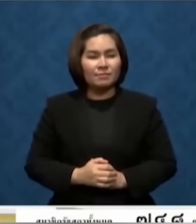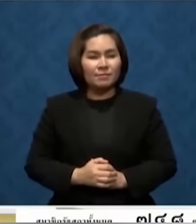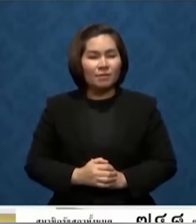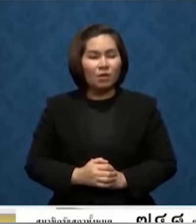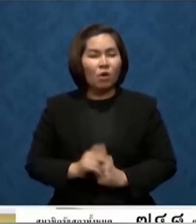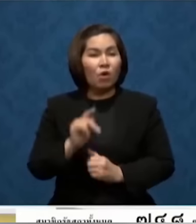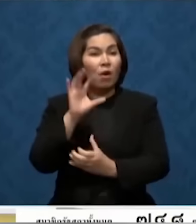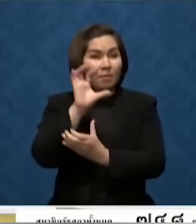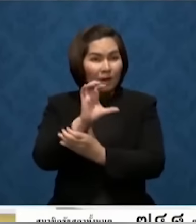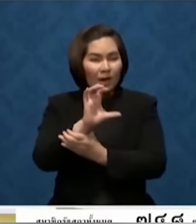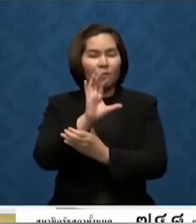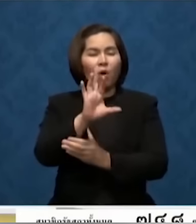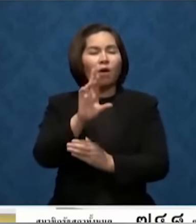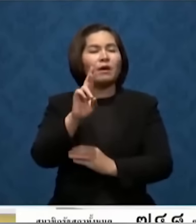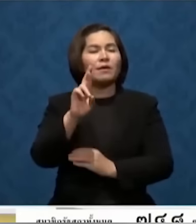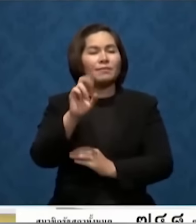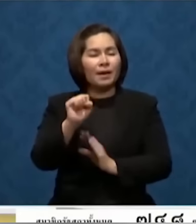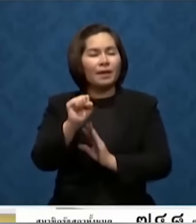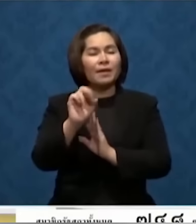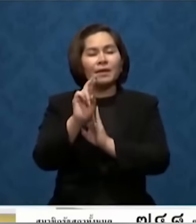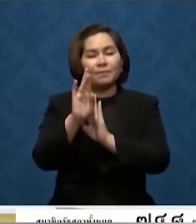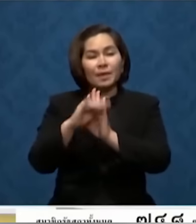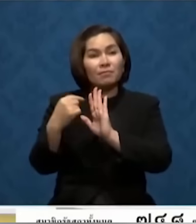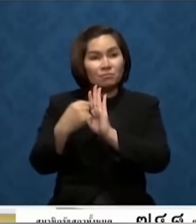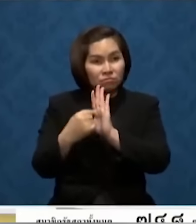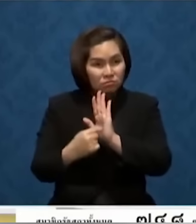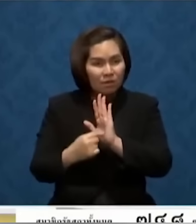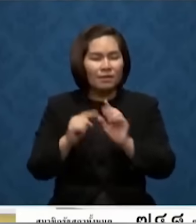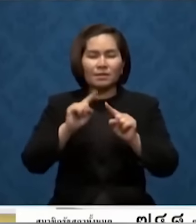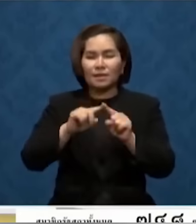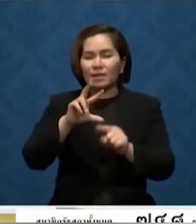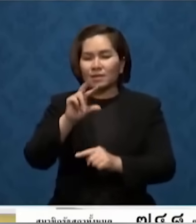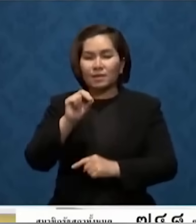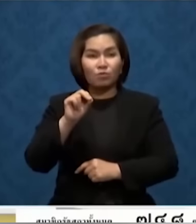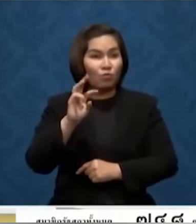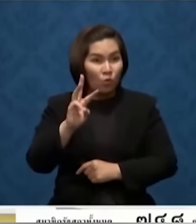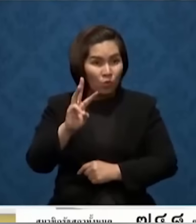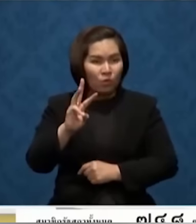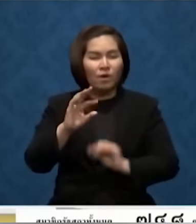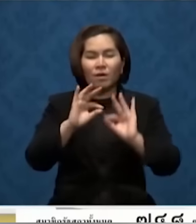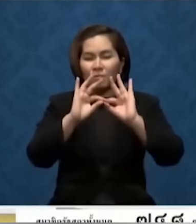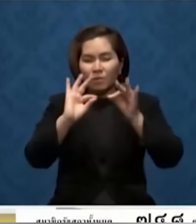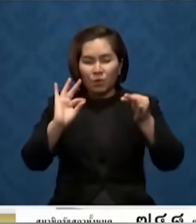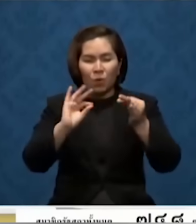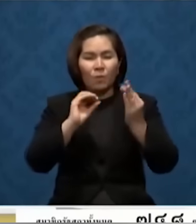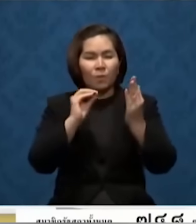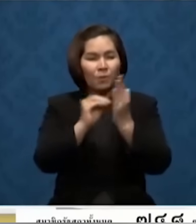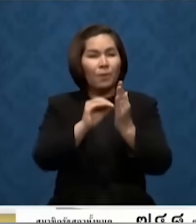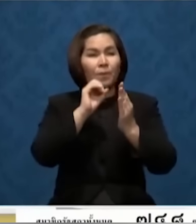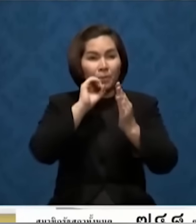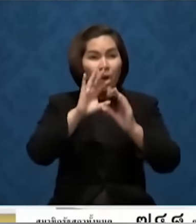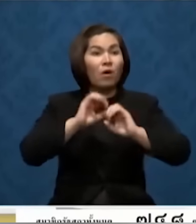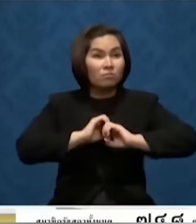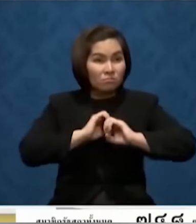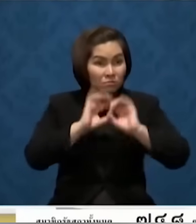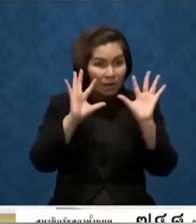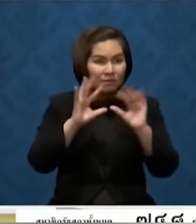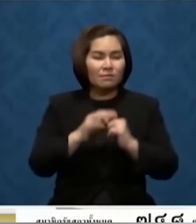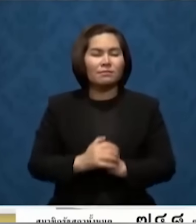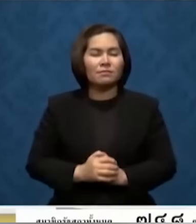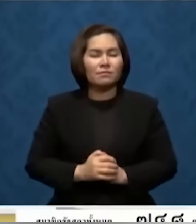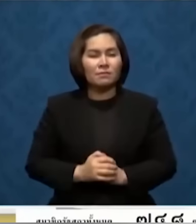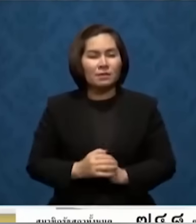าผู้แทนราษฎรข้อบังคับรัฐสภานั้นข้อที่36บัญญัติไว้โดยชัดเจนครับว่าการเสน